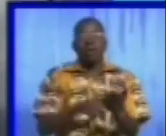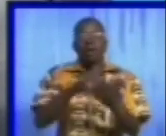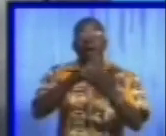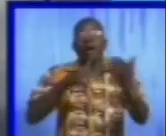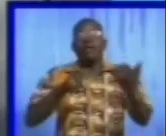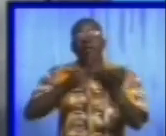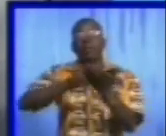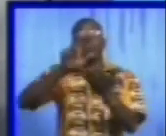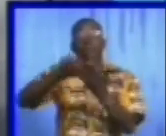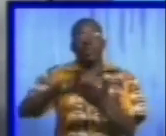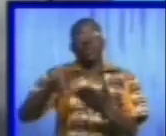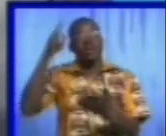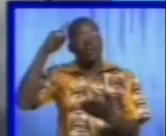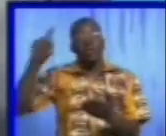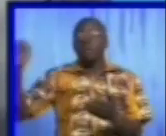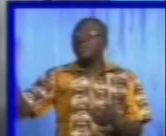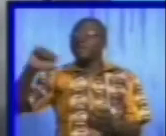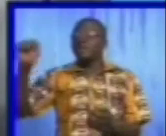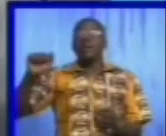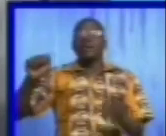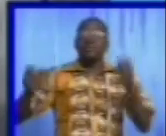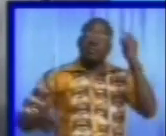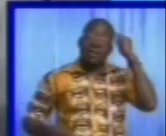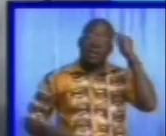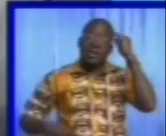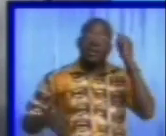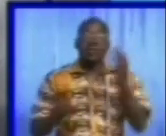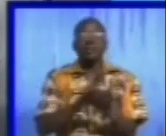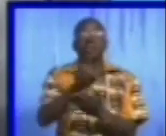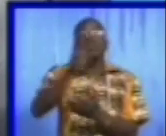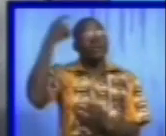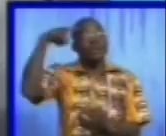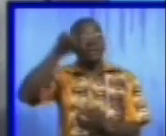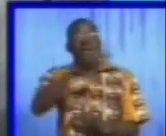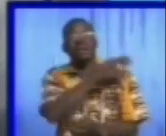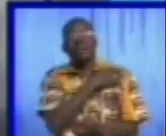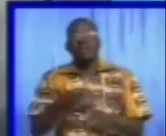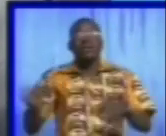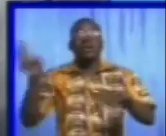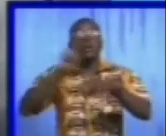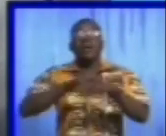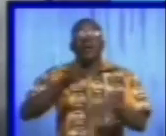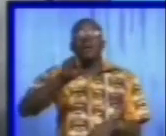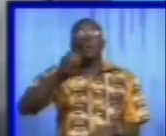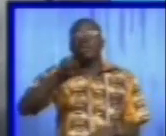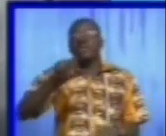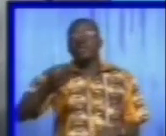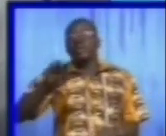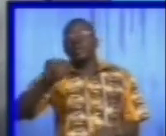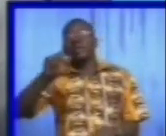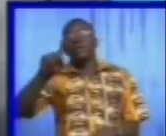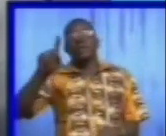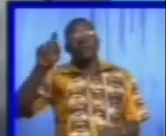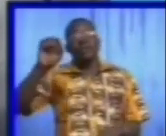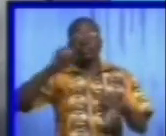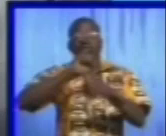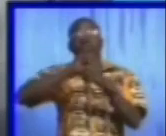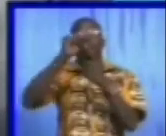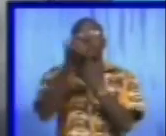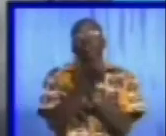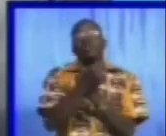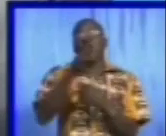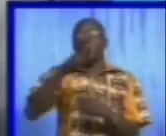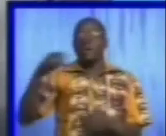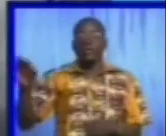de loi sur le régime d'assurance maladie universelle et un autre sur la mutualité sociale au Burkina, puisque notre système consiste